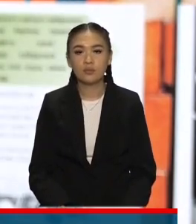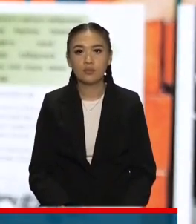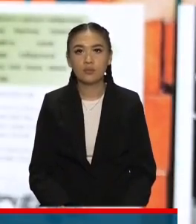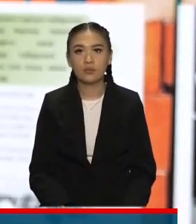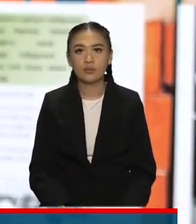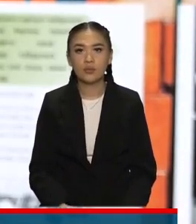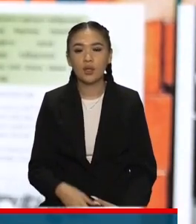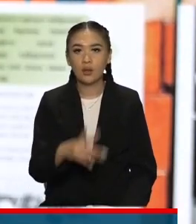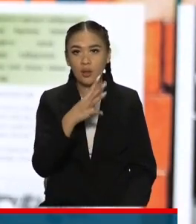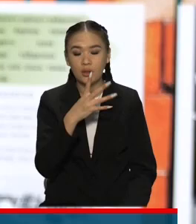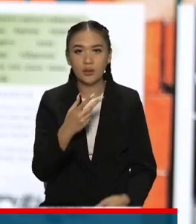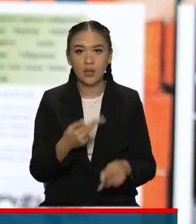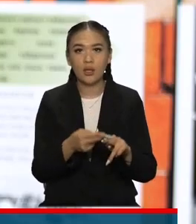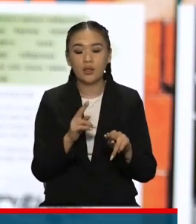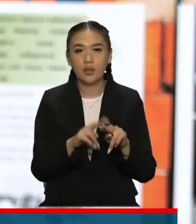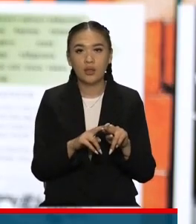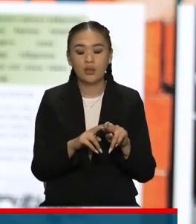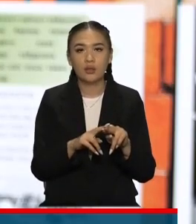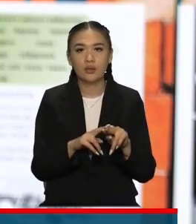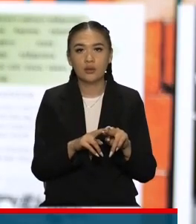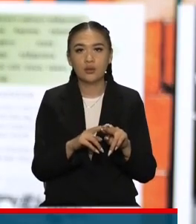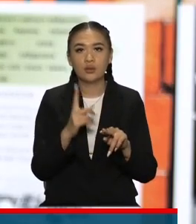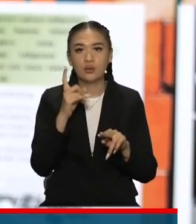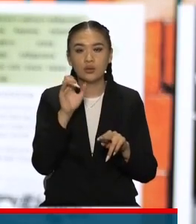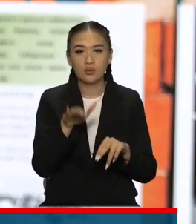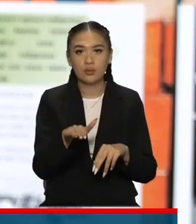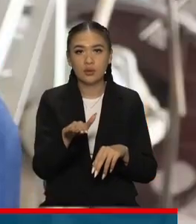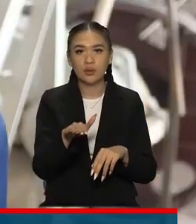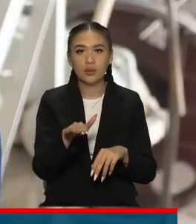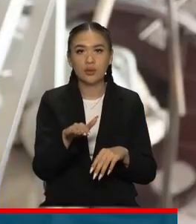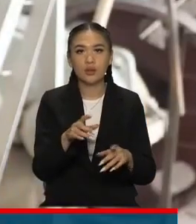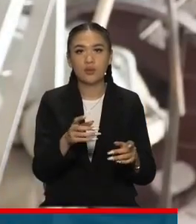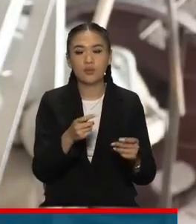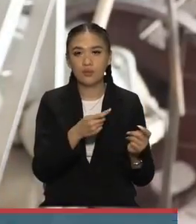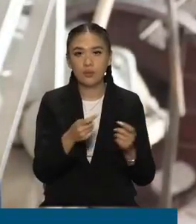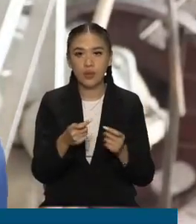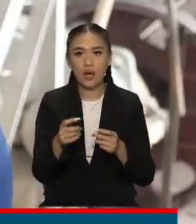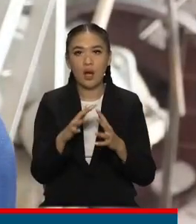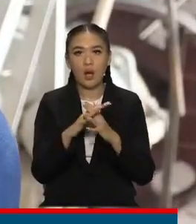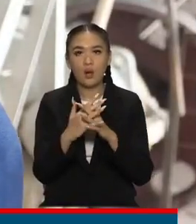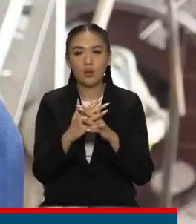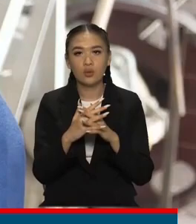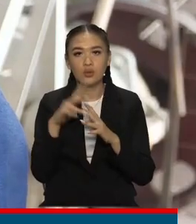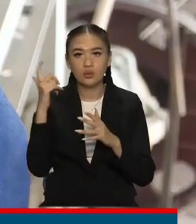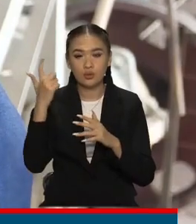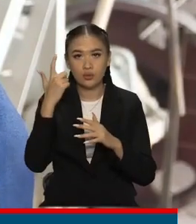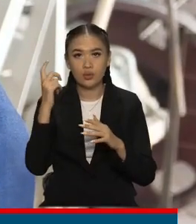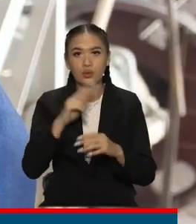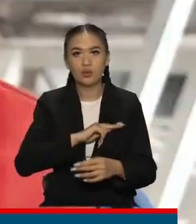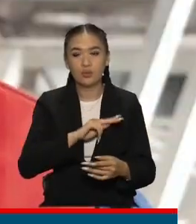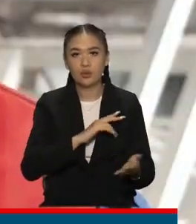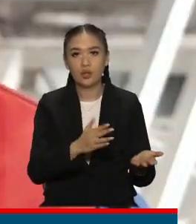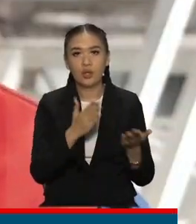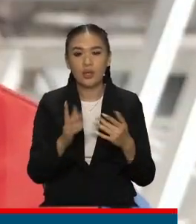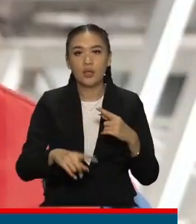Ол уақытта тәулігіне 100 мың қышқа дейін шығарамыз. Осы ауылдың тұрғындарын шақырып отырып жұмысқа келесі